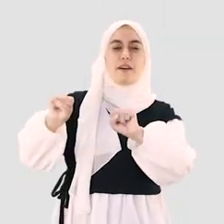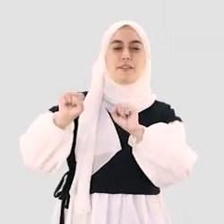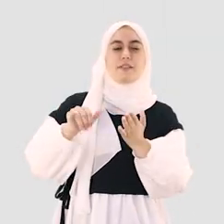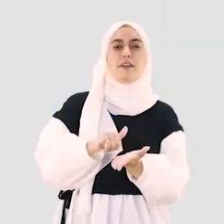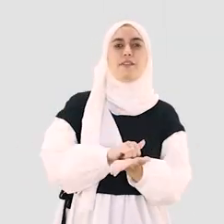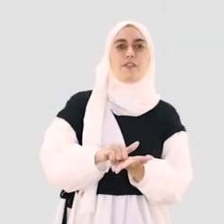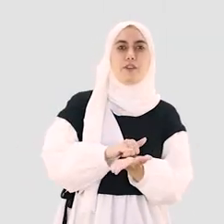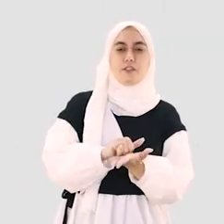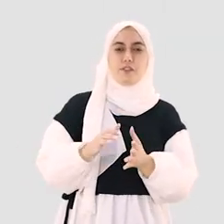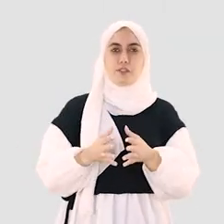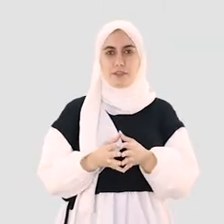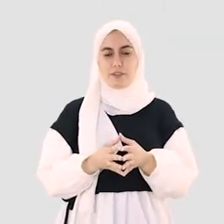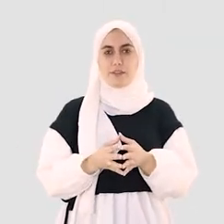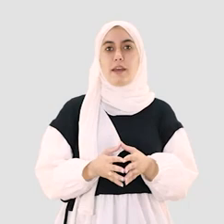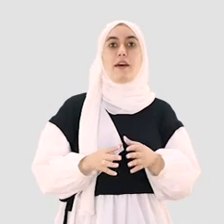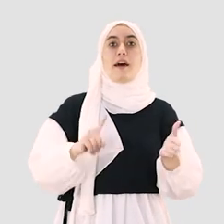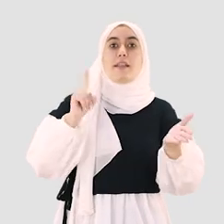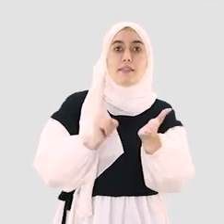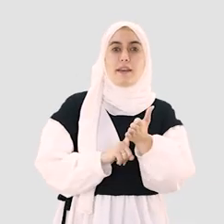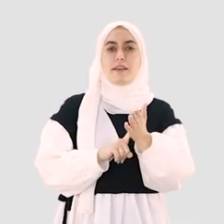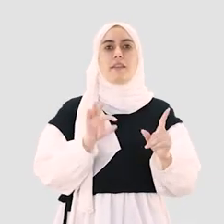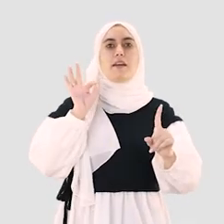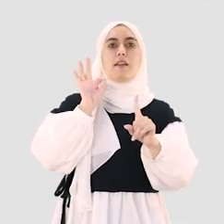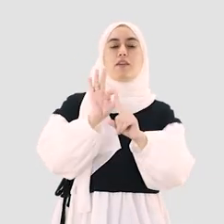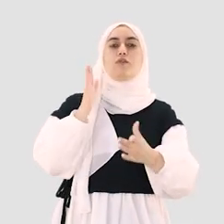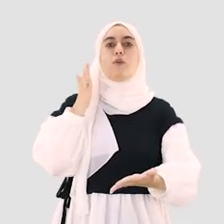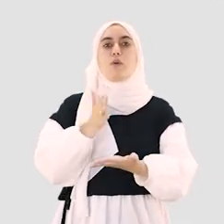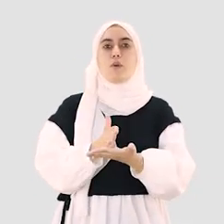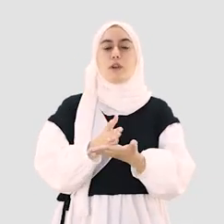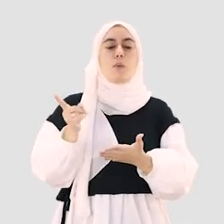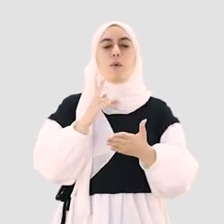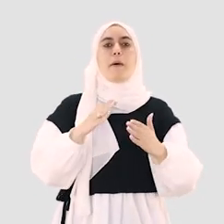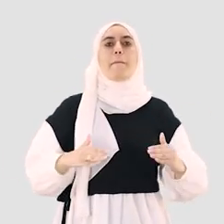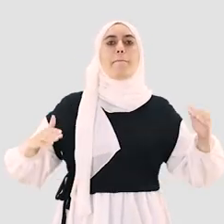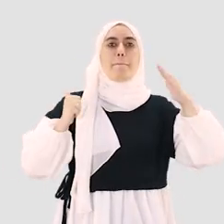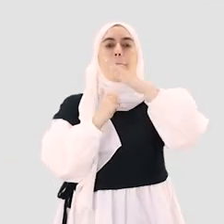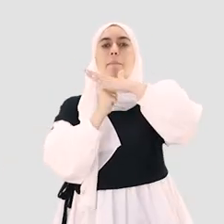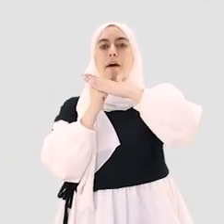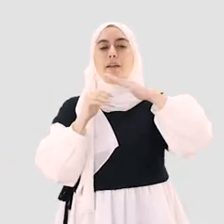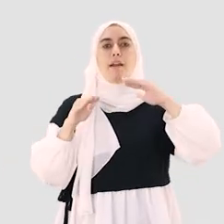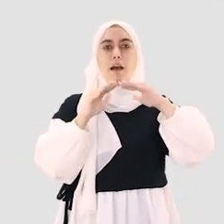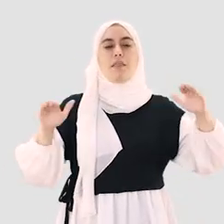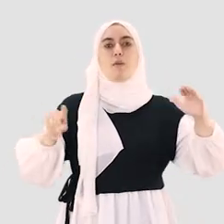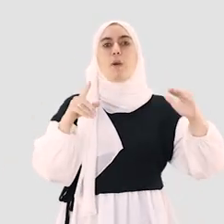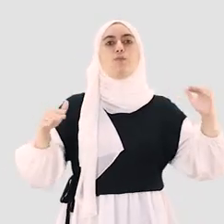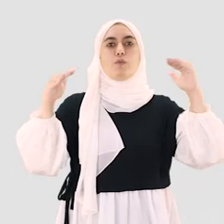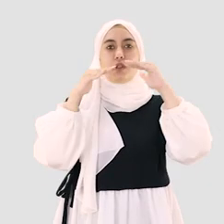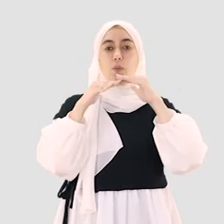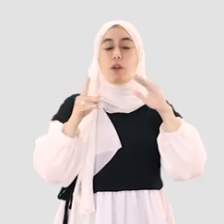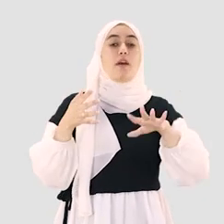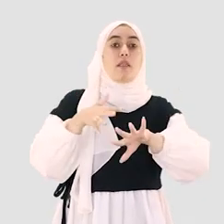الخاصه للاستراتيجيه التاكيد على النهج الحقوقي ومبادئ العداله والمساواه